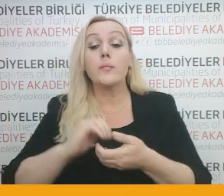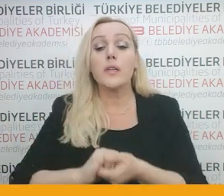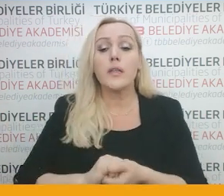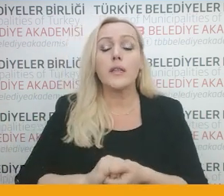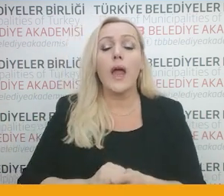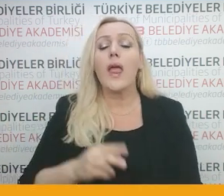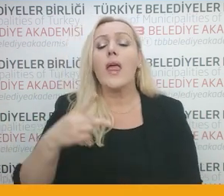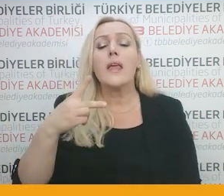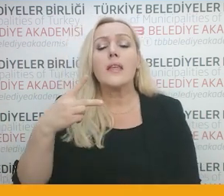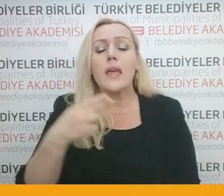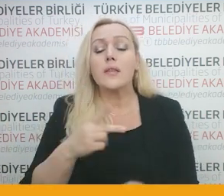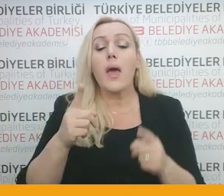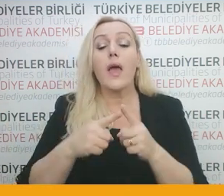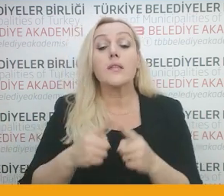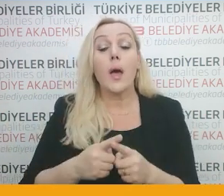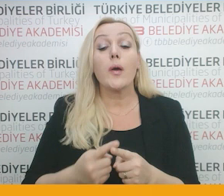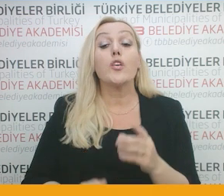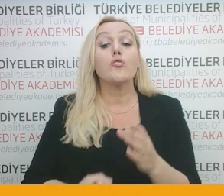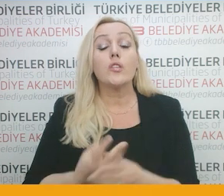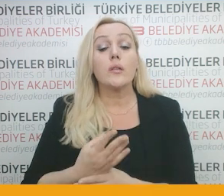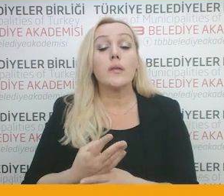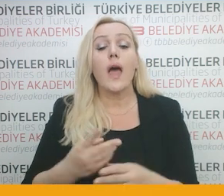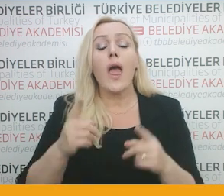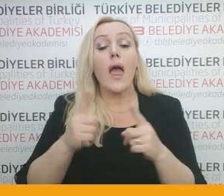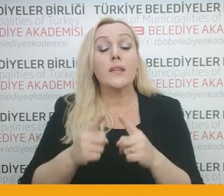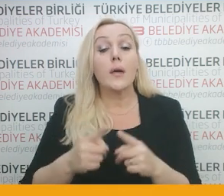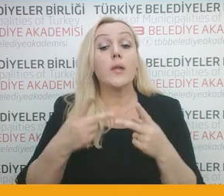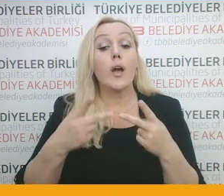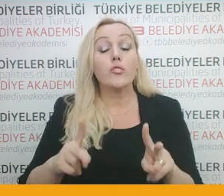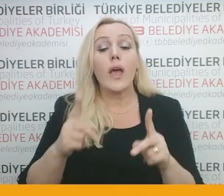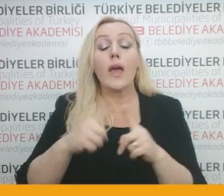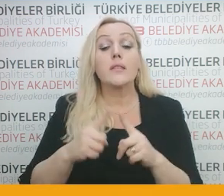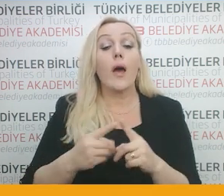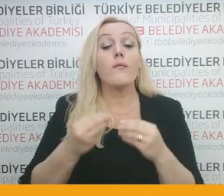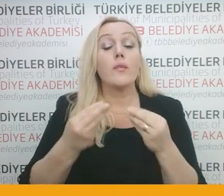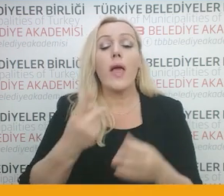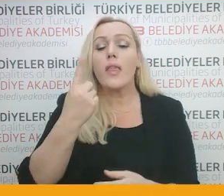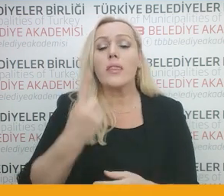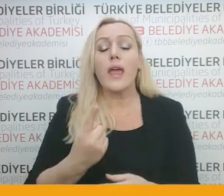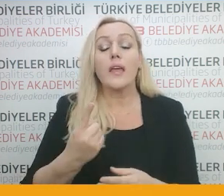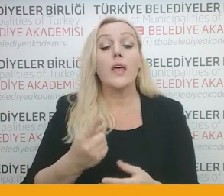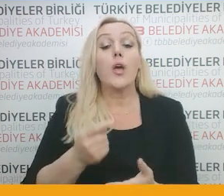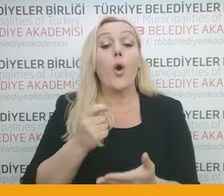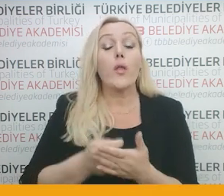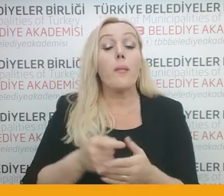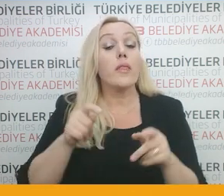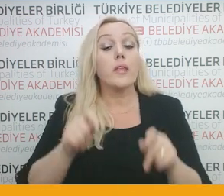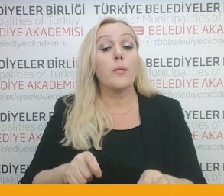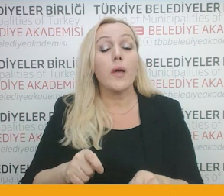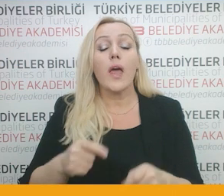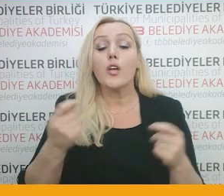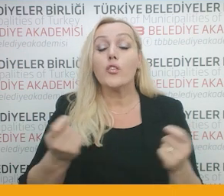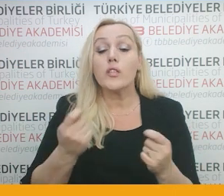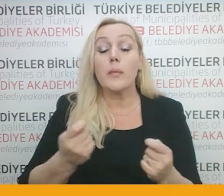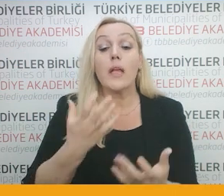hesabın çıkarılması, hesap ve kayıt düzeninde saydamlık, hesap verebilirlik ve tek düzenin sağlanması, işlemlerinin kayıt dışında